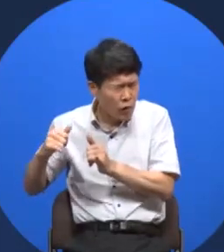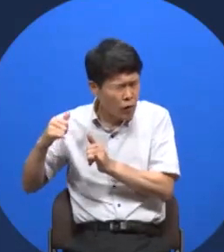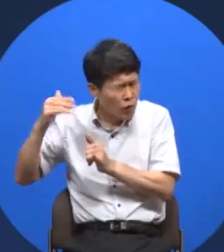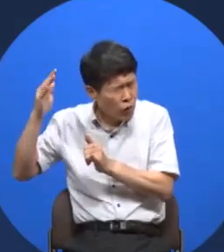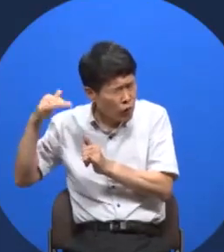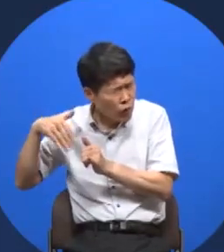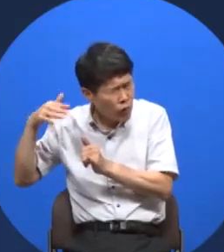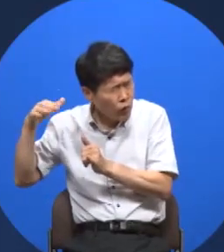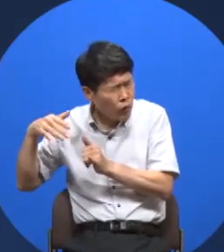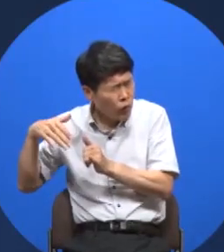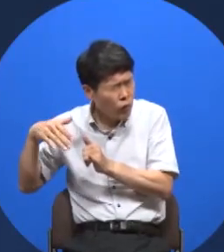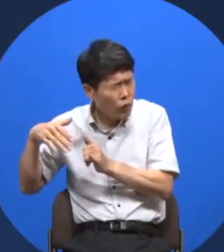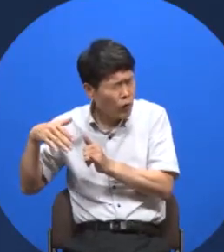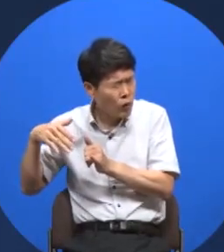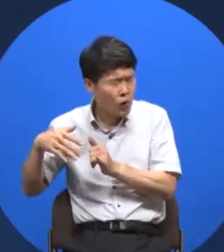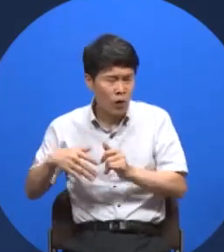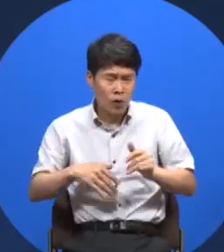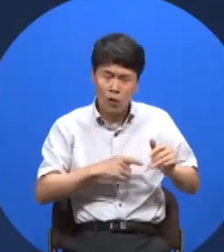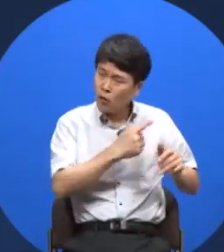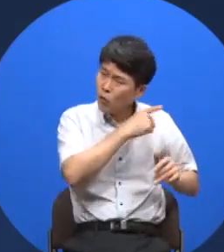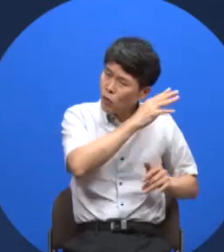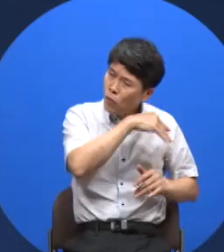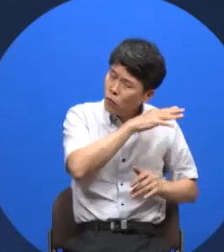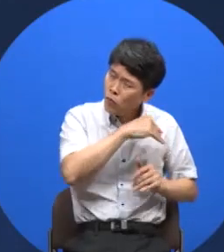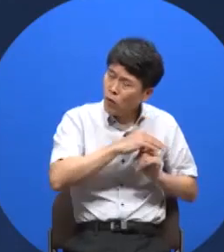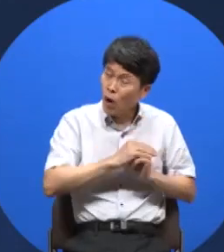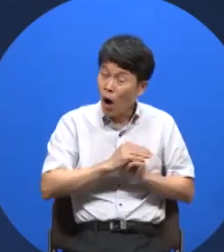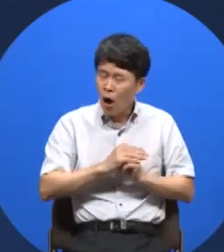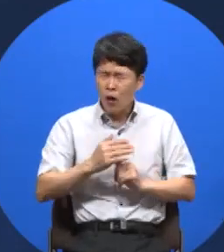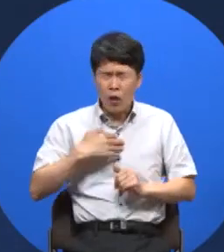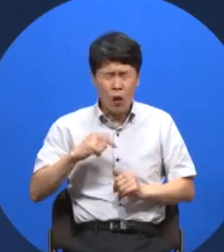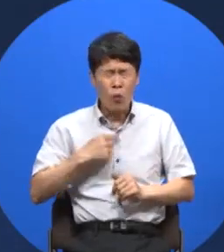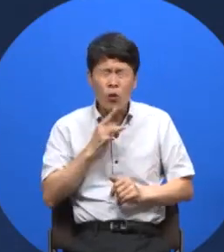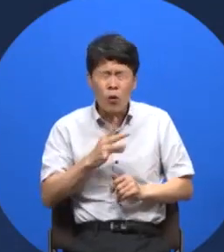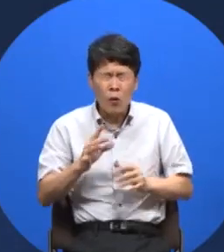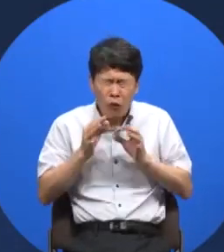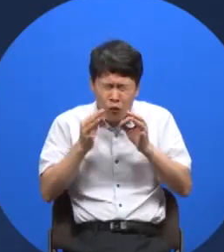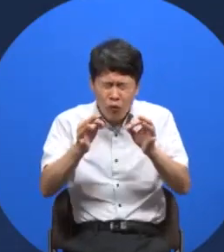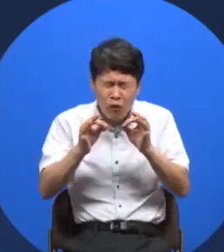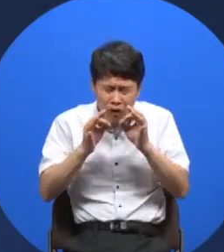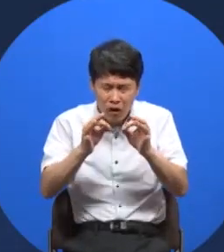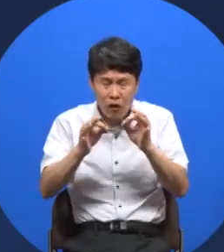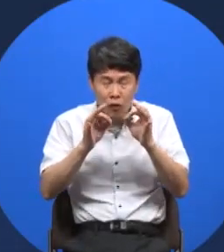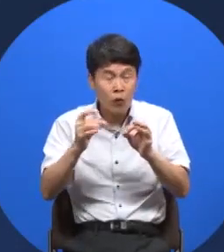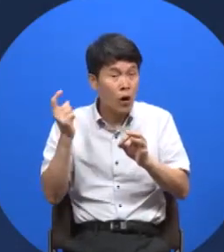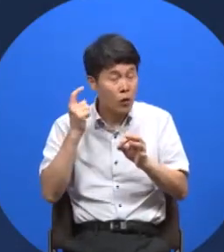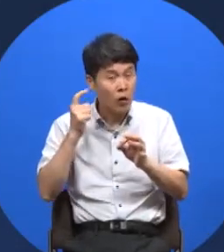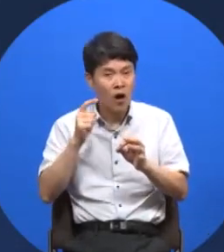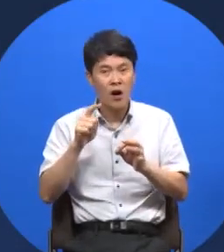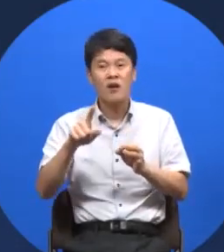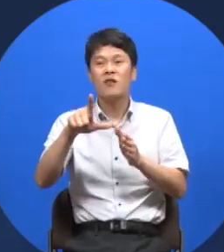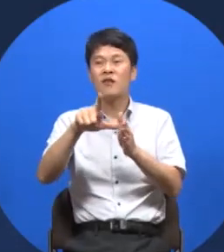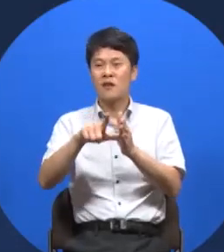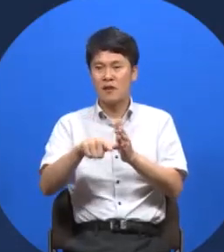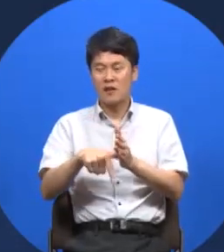순간이 온다. 그때 나는 비로소 진정한 기도가 시작되고 그것이 통성 기도로 들어가는